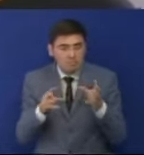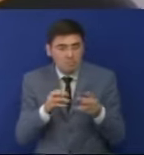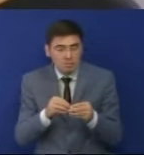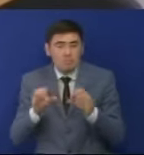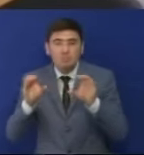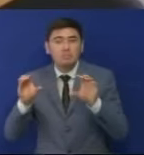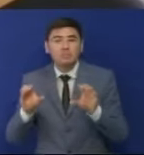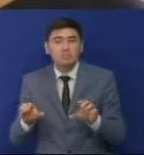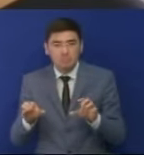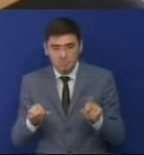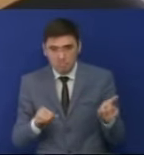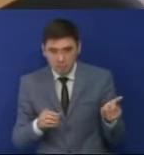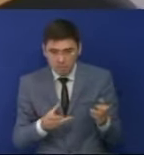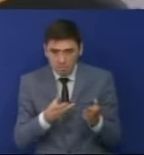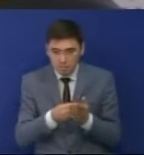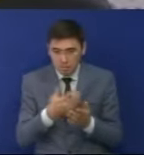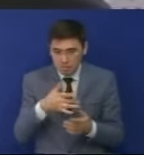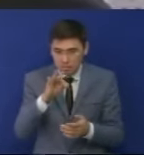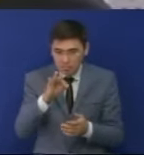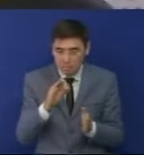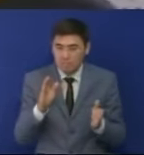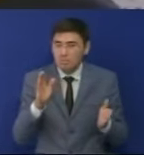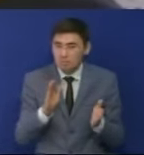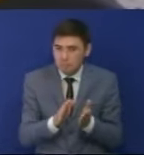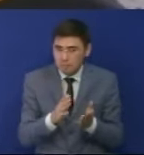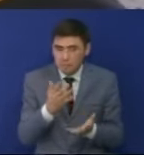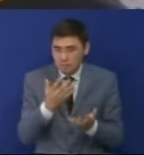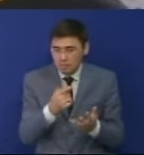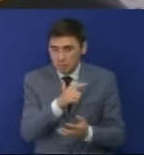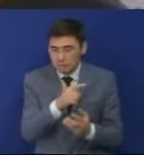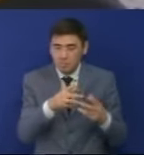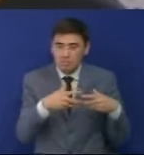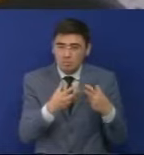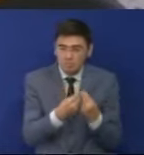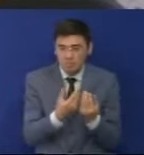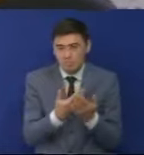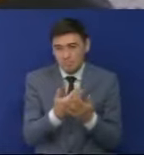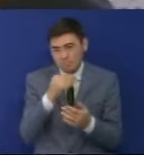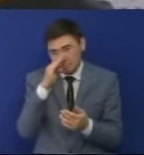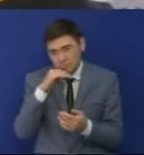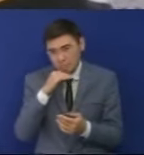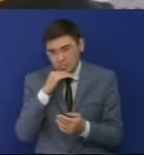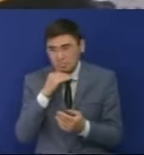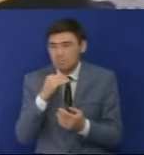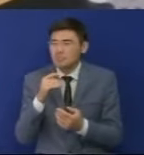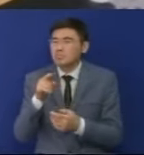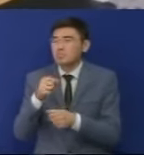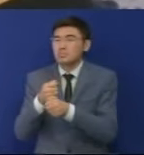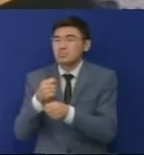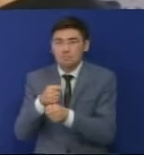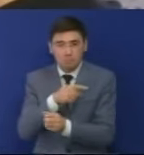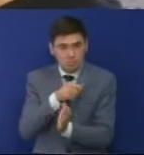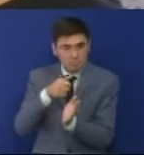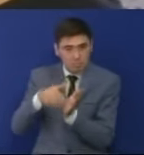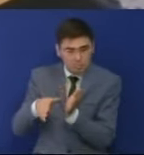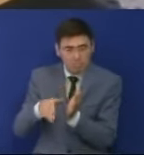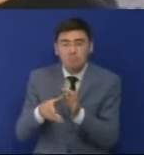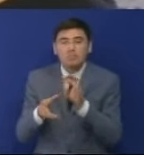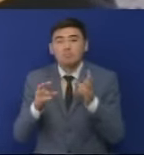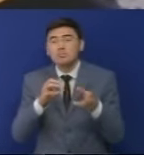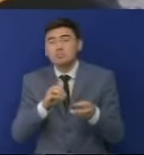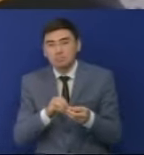заң бойынша алдымен жәрдемақыны 50%-ға азайтамыз. Егер отбасында мысалы әкесі қоғамдық жұмыстардан бас тартса, онда біз оған